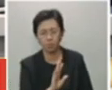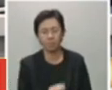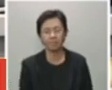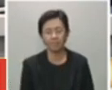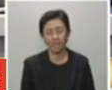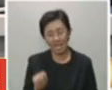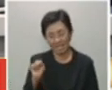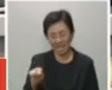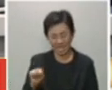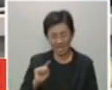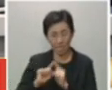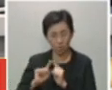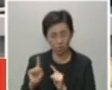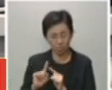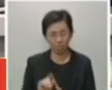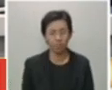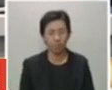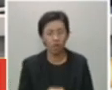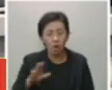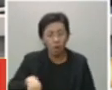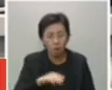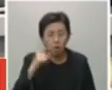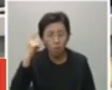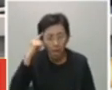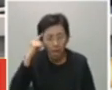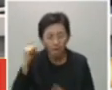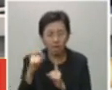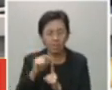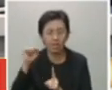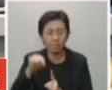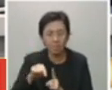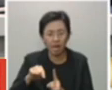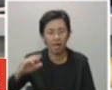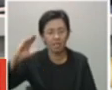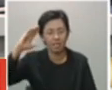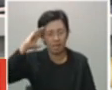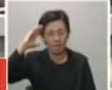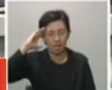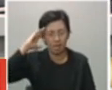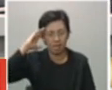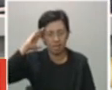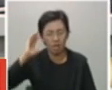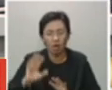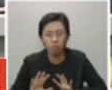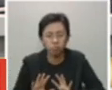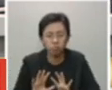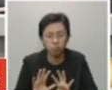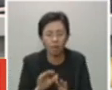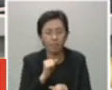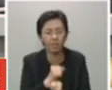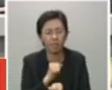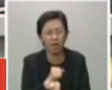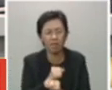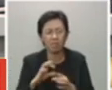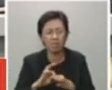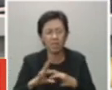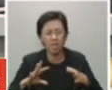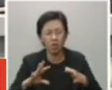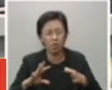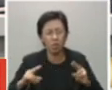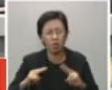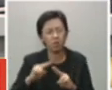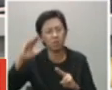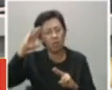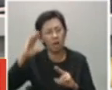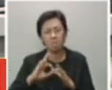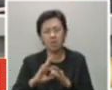พูดเรื่องนี้ครับเชื่อไหมครับมันมีคำสั่งที่ให้กำลังคนของกองทัพออกไปปฏิบัติภารกิจที่ไม่เกี่ยวข้องกับงานในกระทรวงก